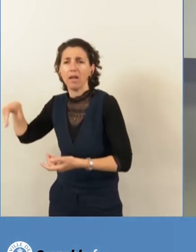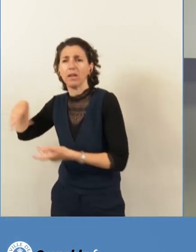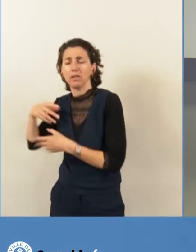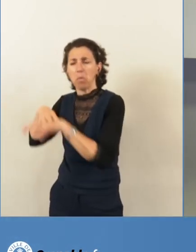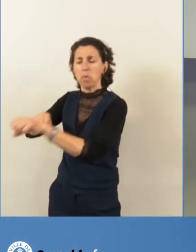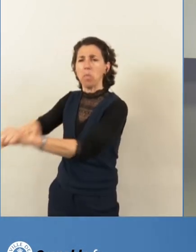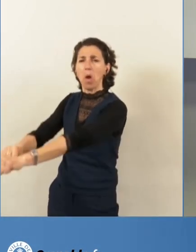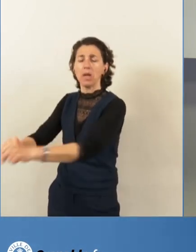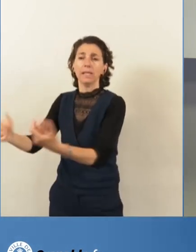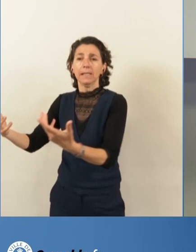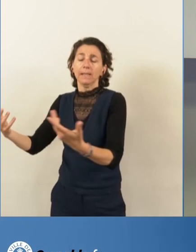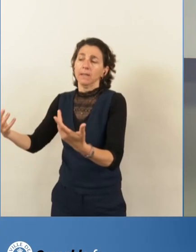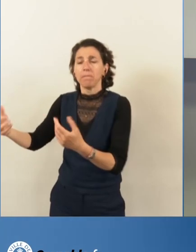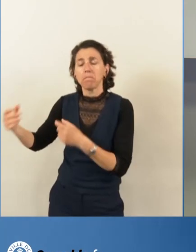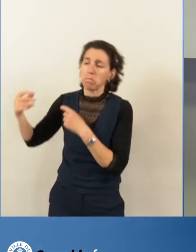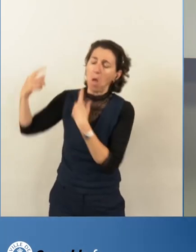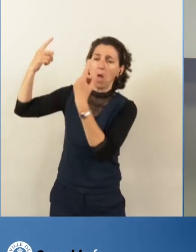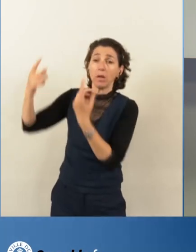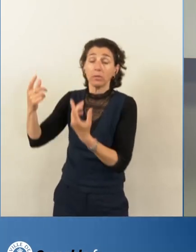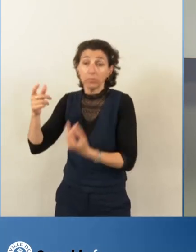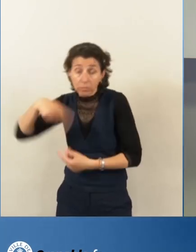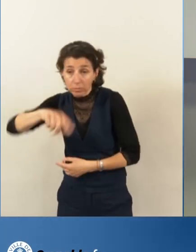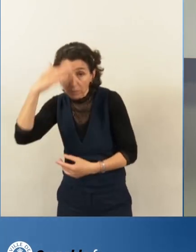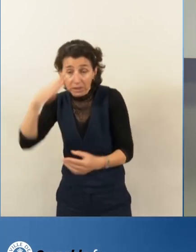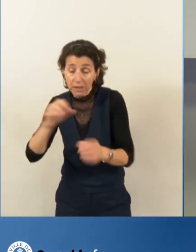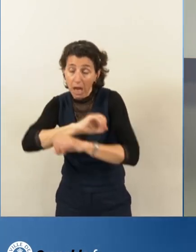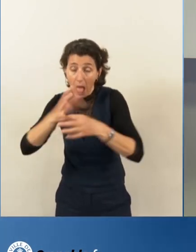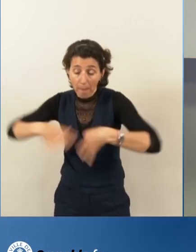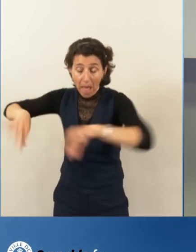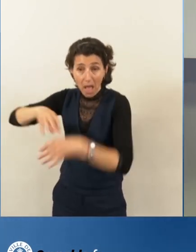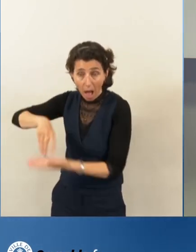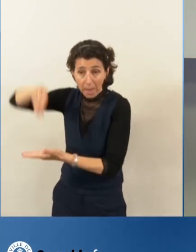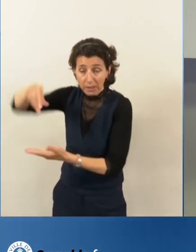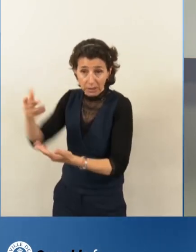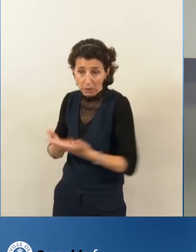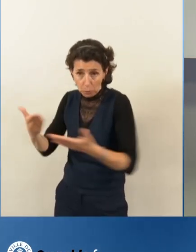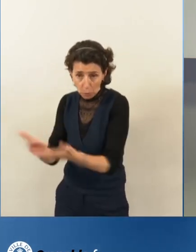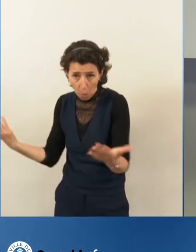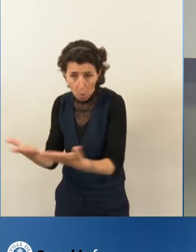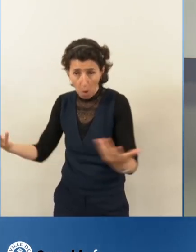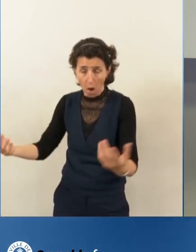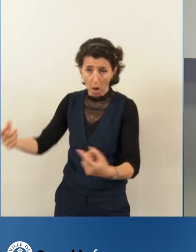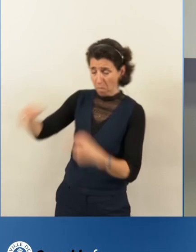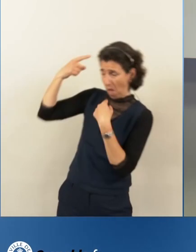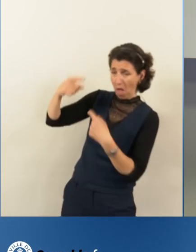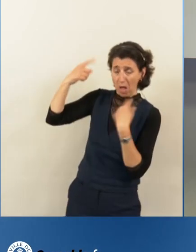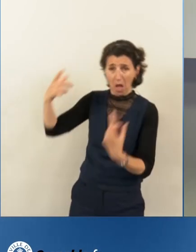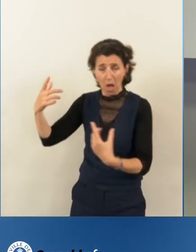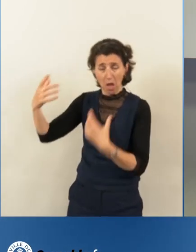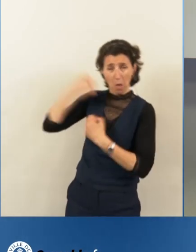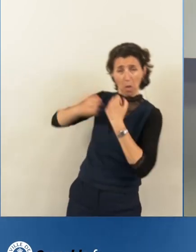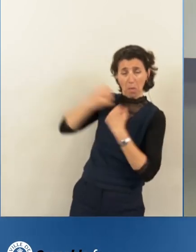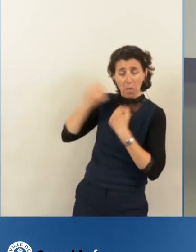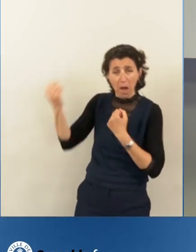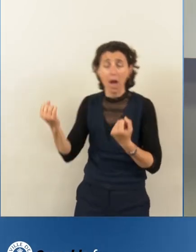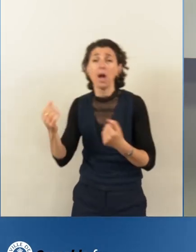quand on sait ce qui se passe en Arménie et qu'on sait l'agression que subissent les Arméniens